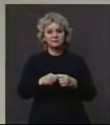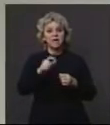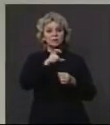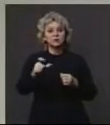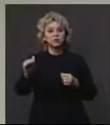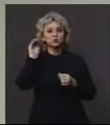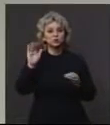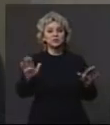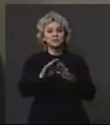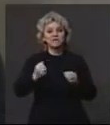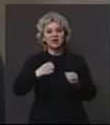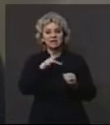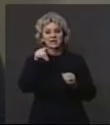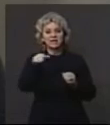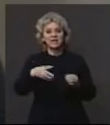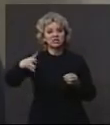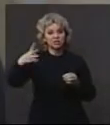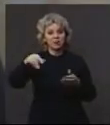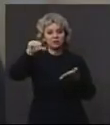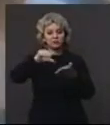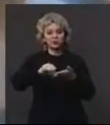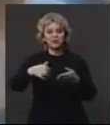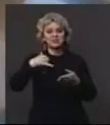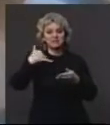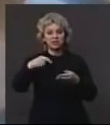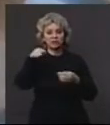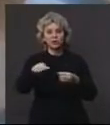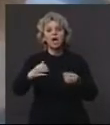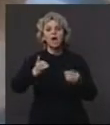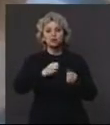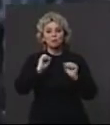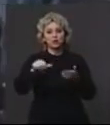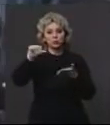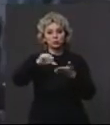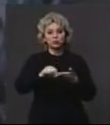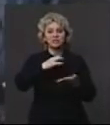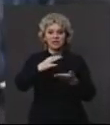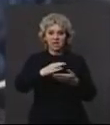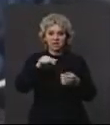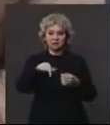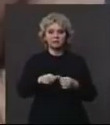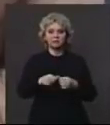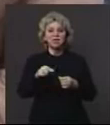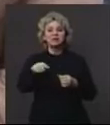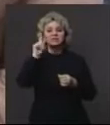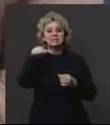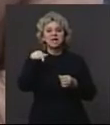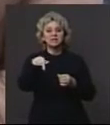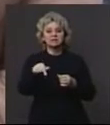Пассажиры слушали песни военных лет, снимали выступления на телефоны, а желающие могли поучаствовать и в викторине. Вы